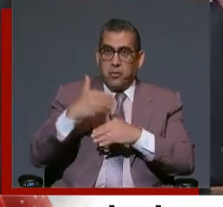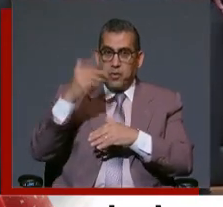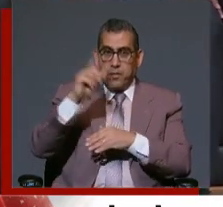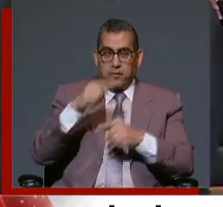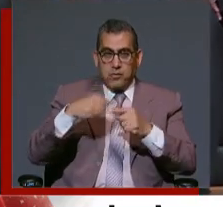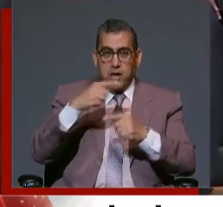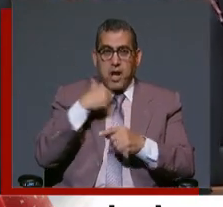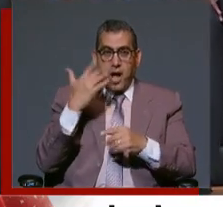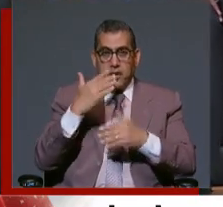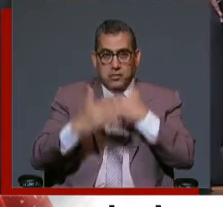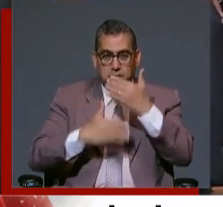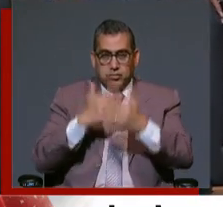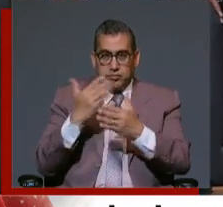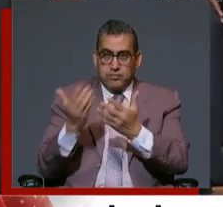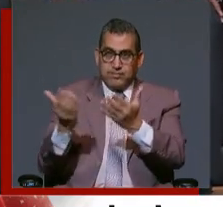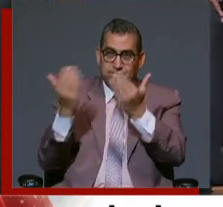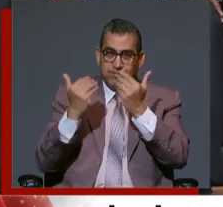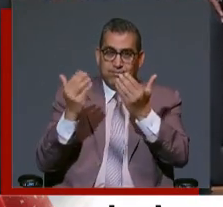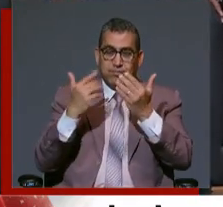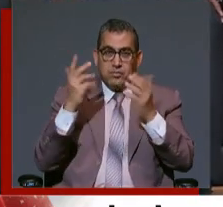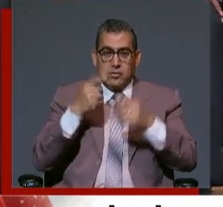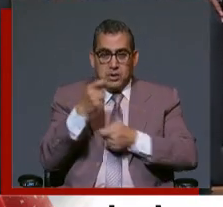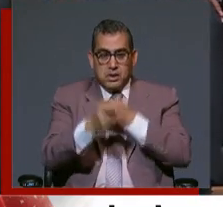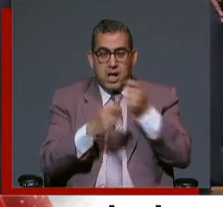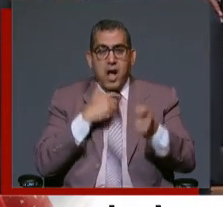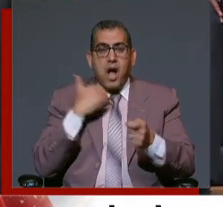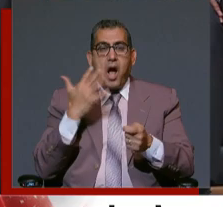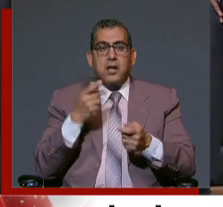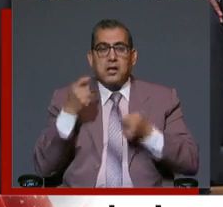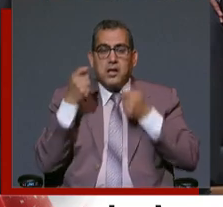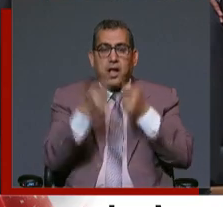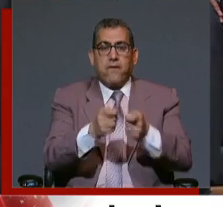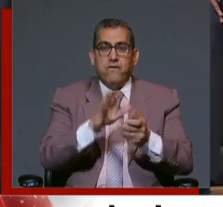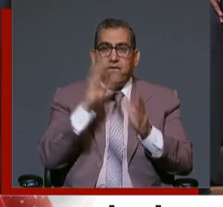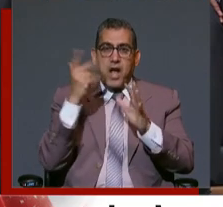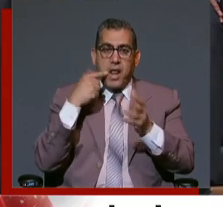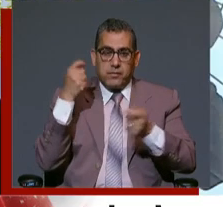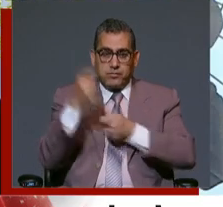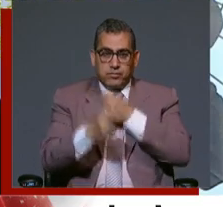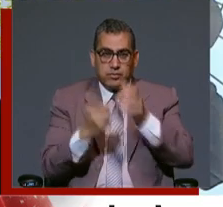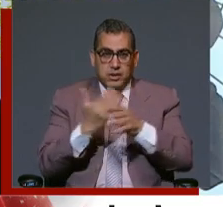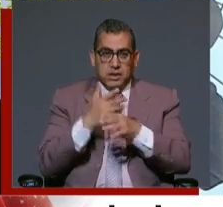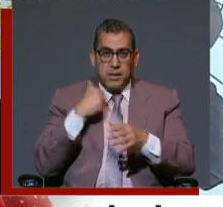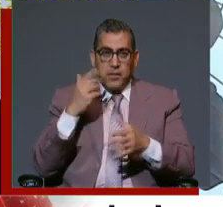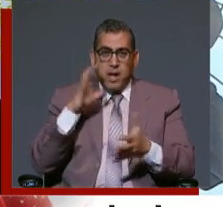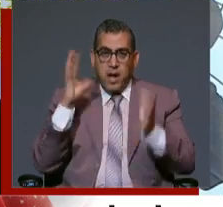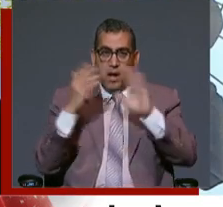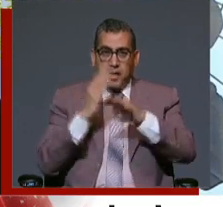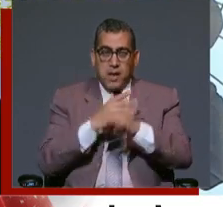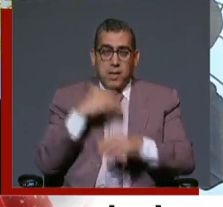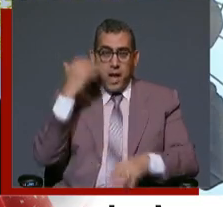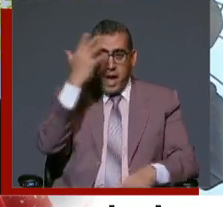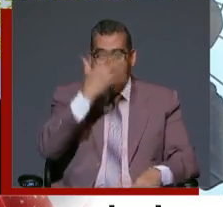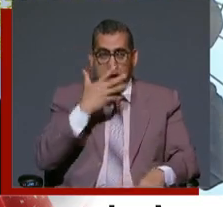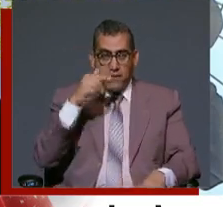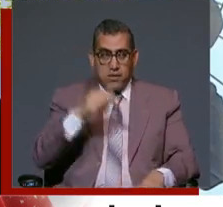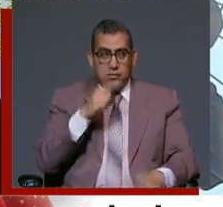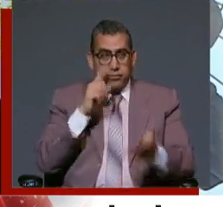الخضراء لتعبئة التمويلات الخضراء العالمية لفائدة أفريقيا، لأن أفريقيا تمثل